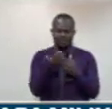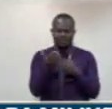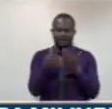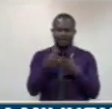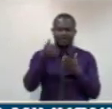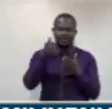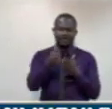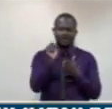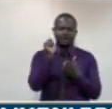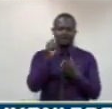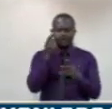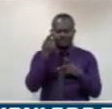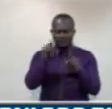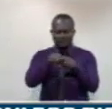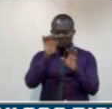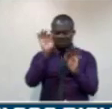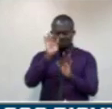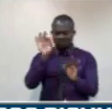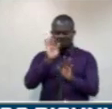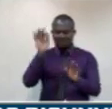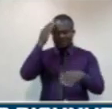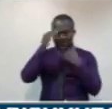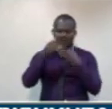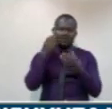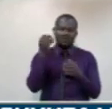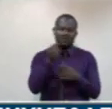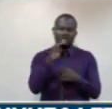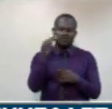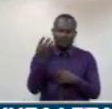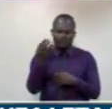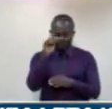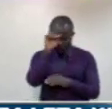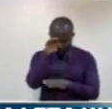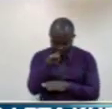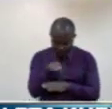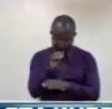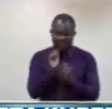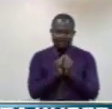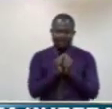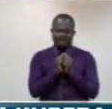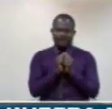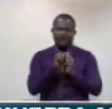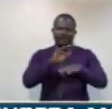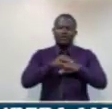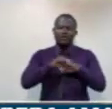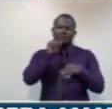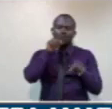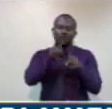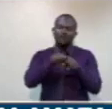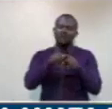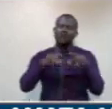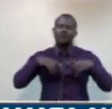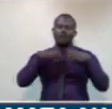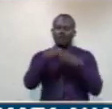wabo babifata nk'igitangaza kuko ngo buri kwezi kwa kane bamwunamiraga mpamagara mu Grand Frere ubirwamagana mu